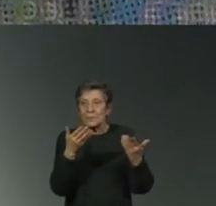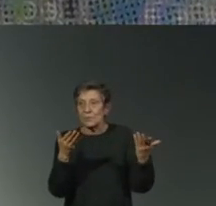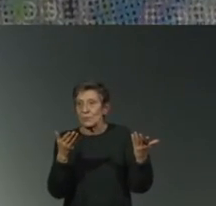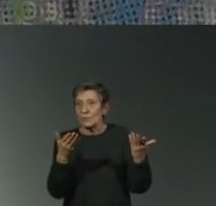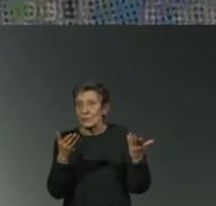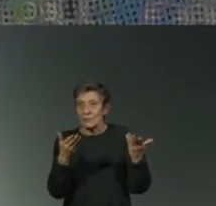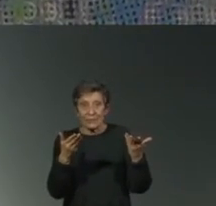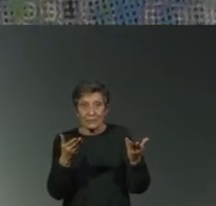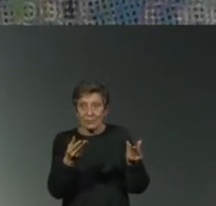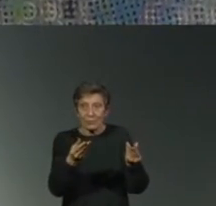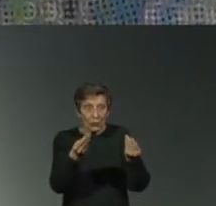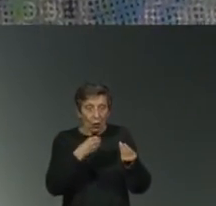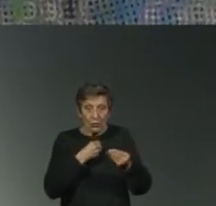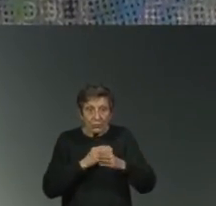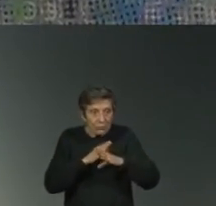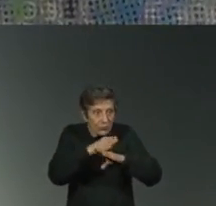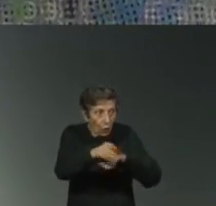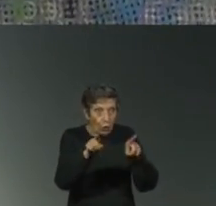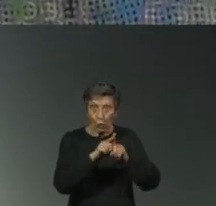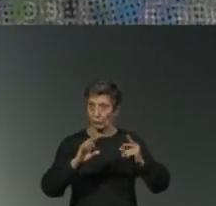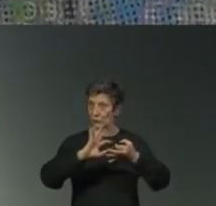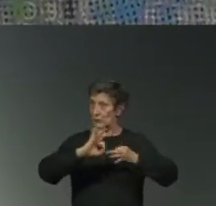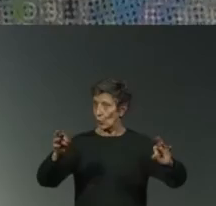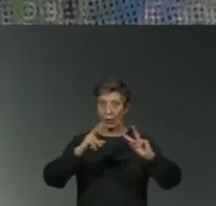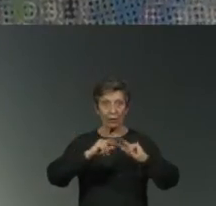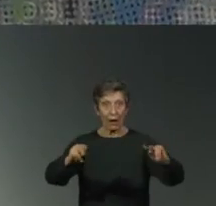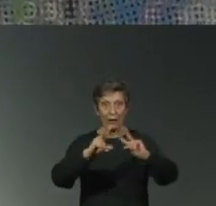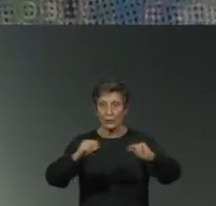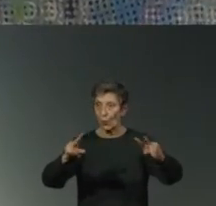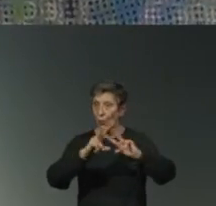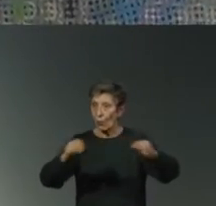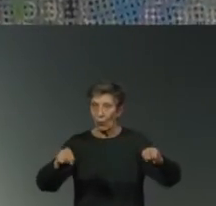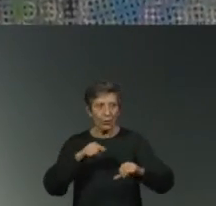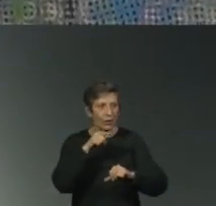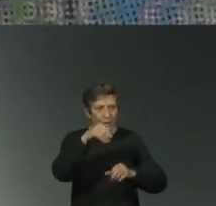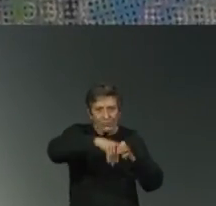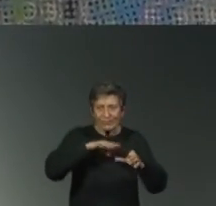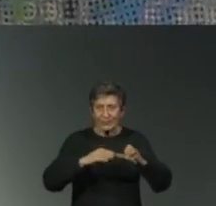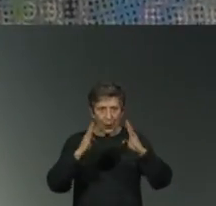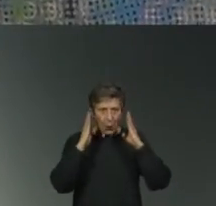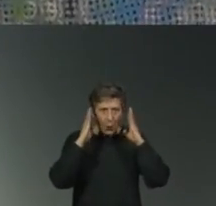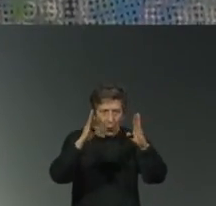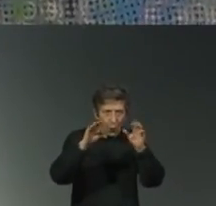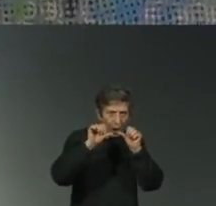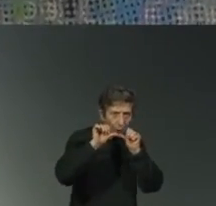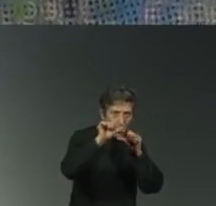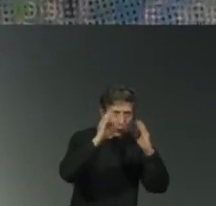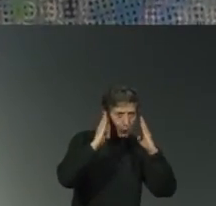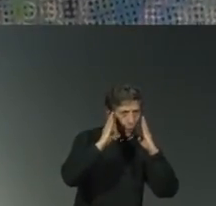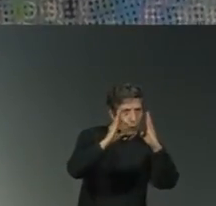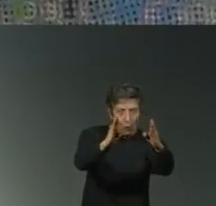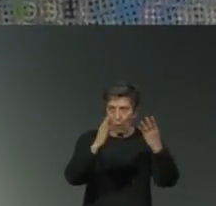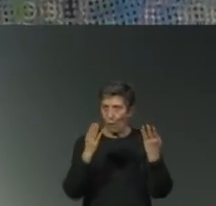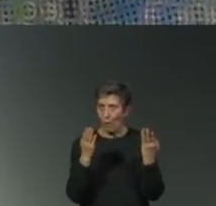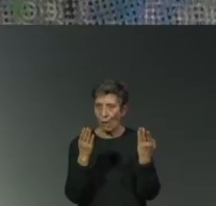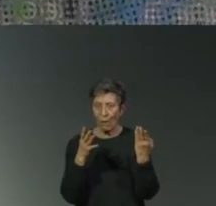nous fait pénétrer dans une narration. C'est-à-dire qu'on suit de très longs couloirs, et puis avec des sensations bizarres,